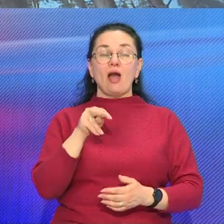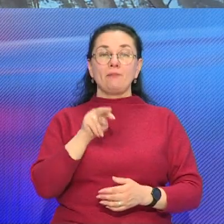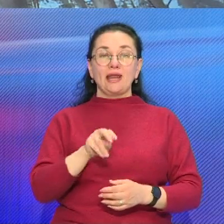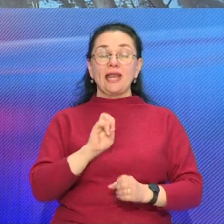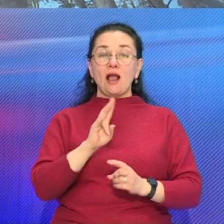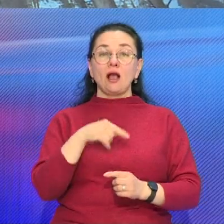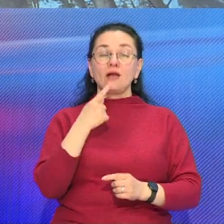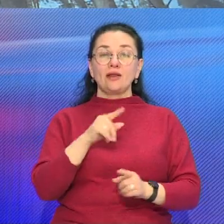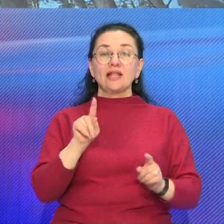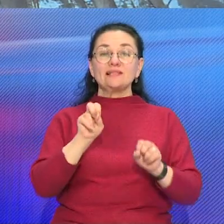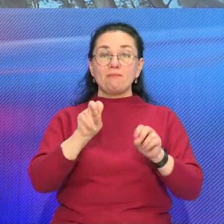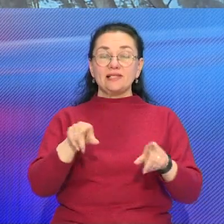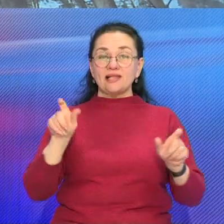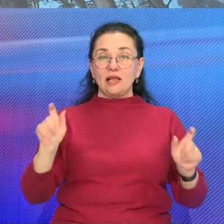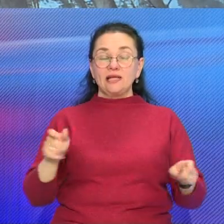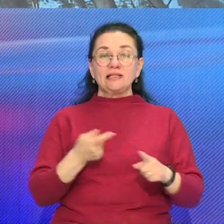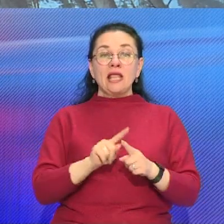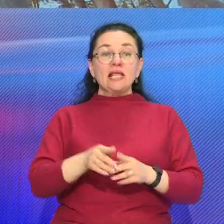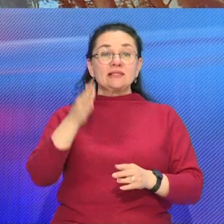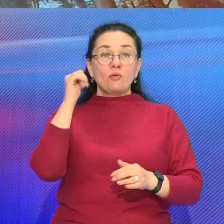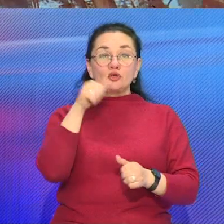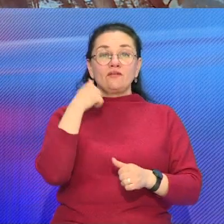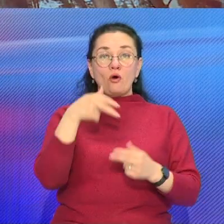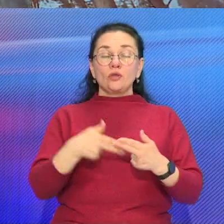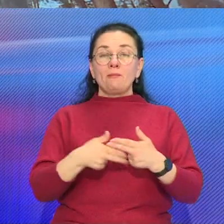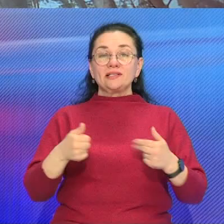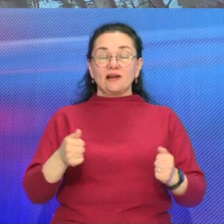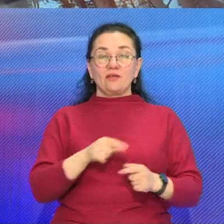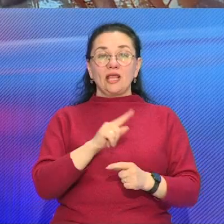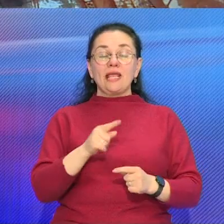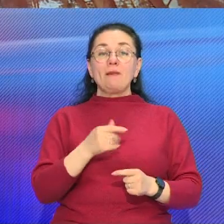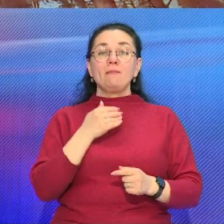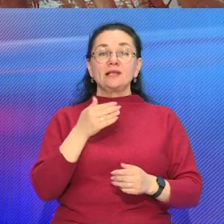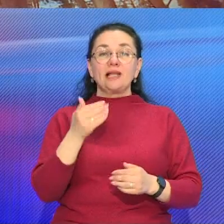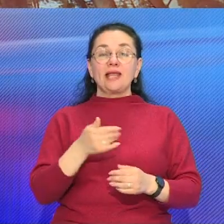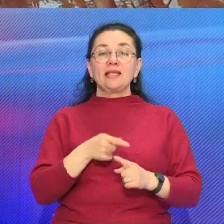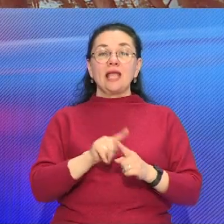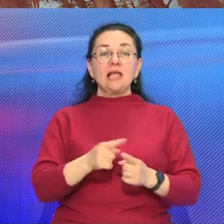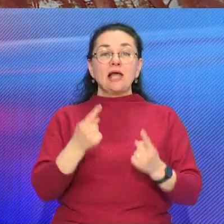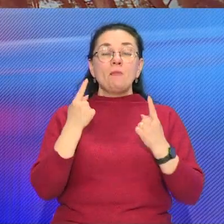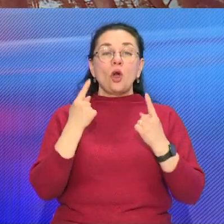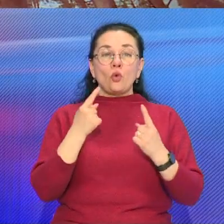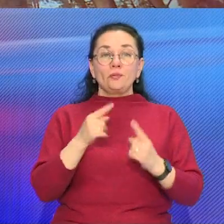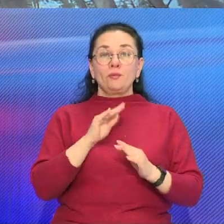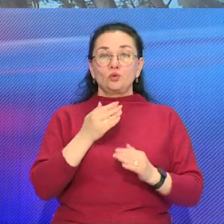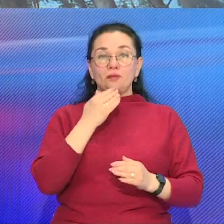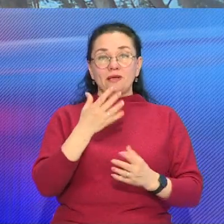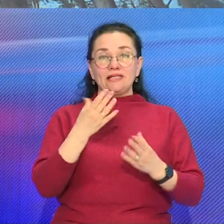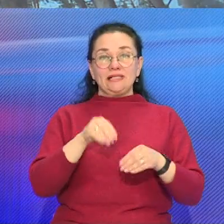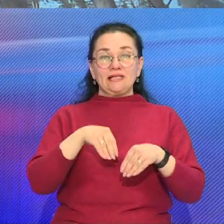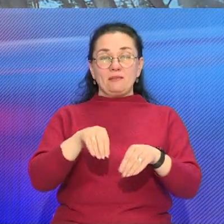прогнозуют специалисты, заходишь из выников минулых годов, менавіта апошній яе день станет самым массовым по колькасці